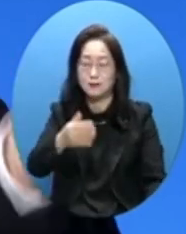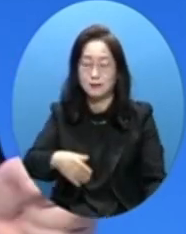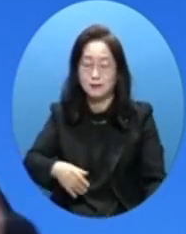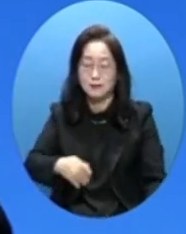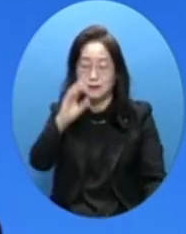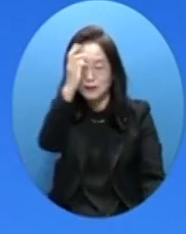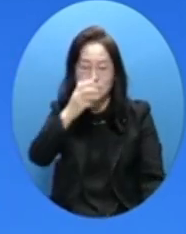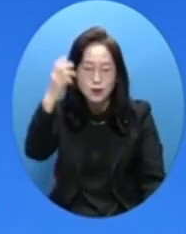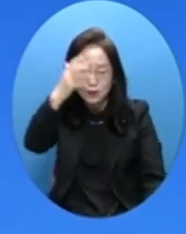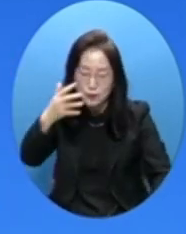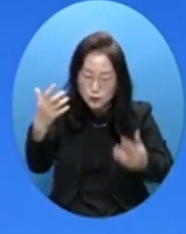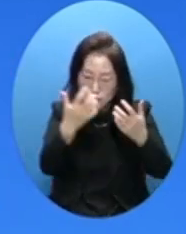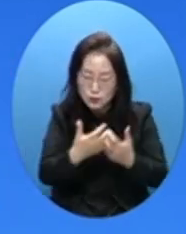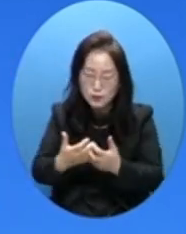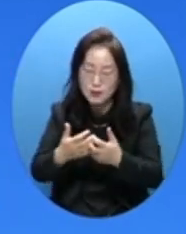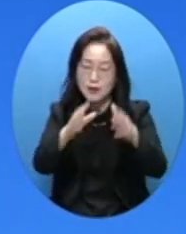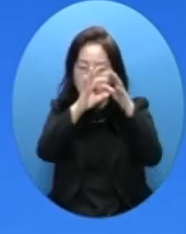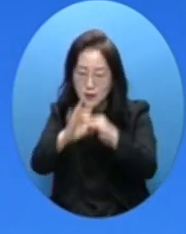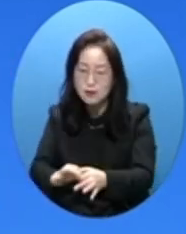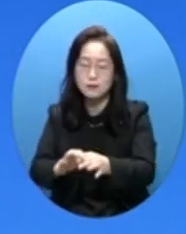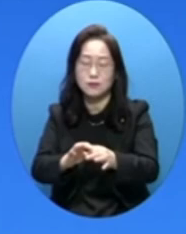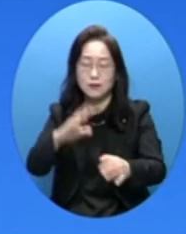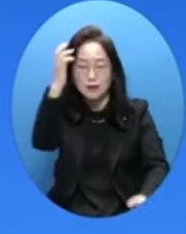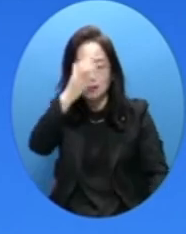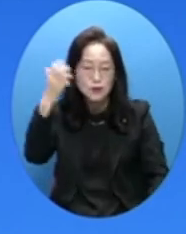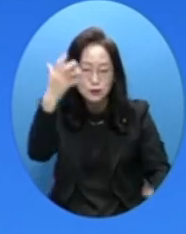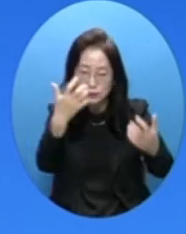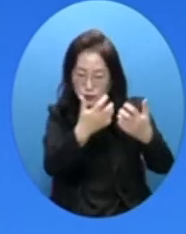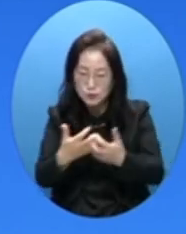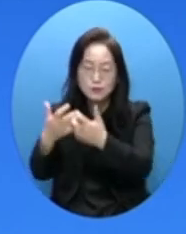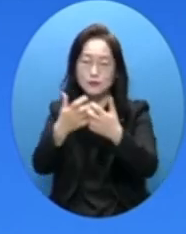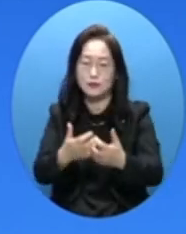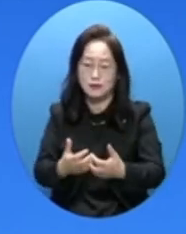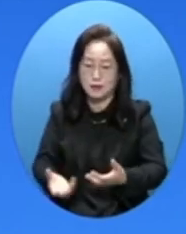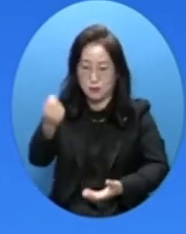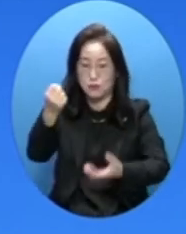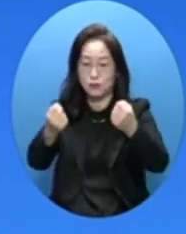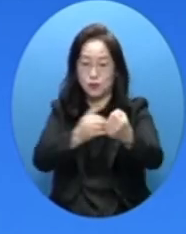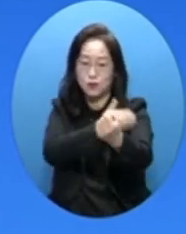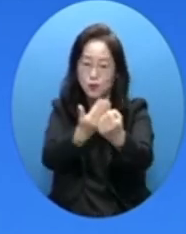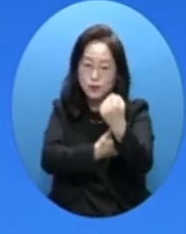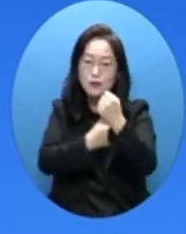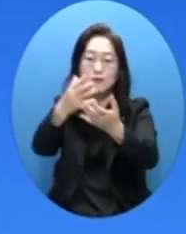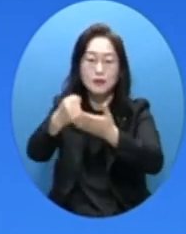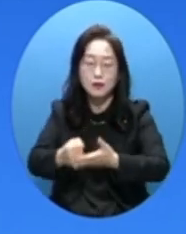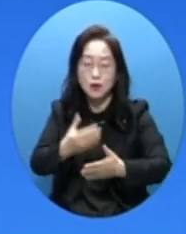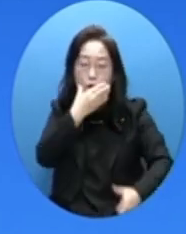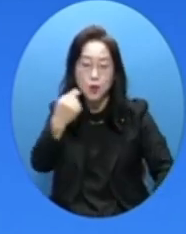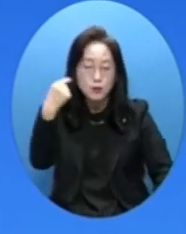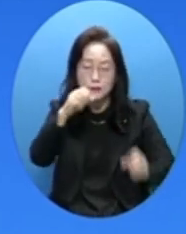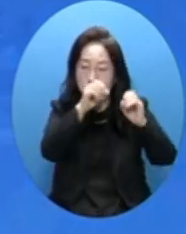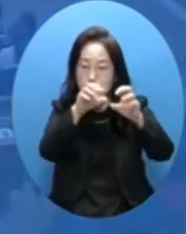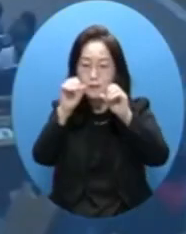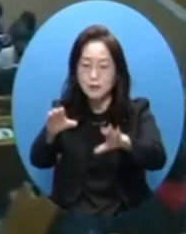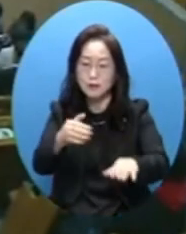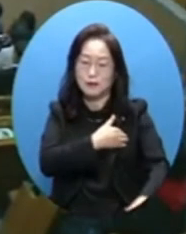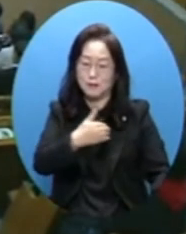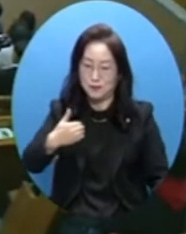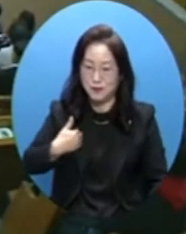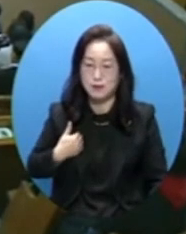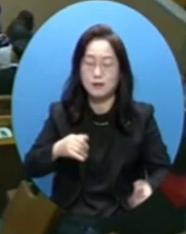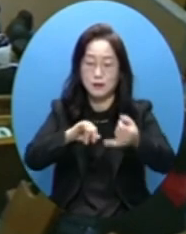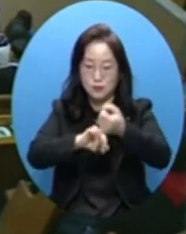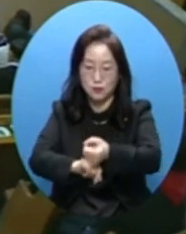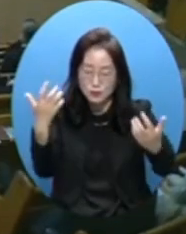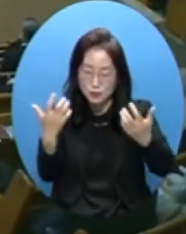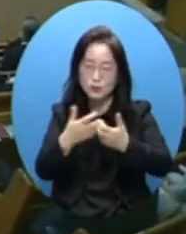성령 충만, 둘째도 성령 충만, 마지막도 성령 충만입니다. 성령 충만 받고 권능받아 복음에 증인된 사명을 감당하는 우리 모두가